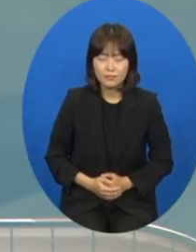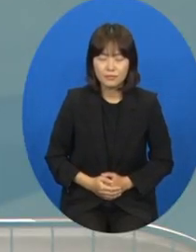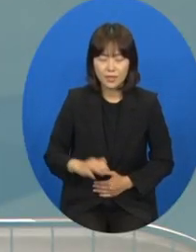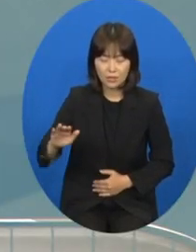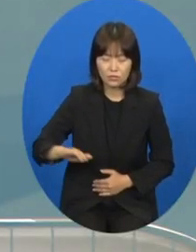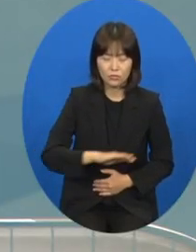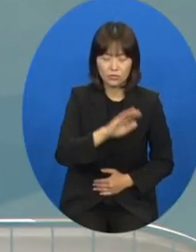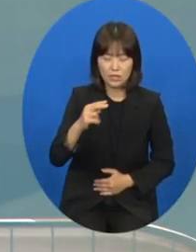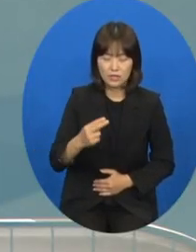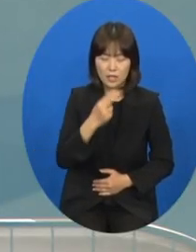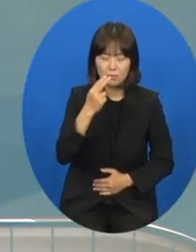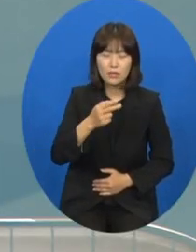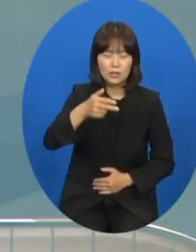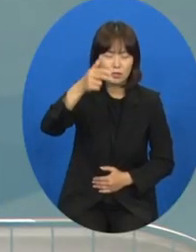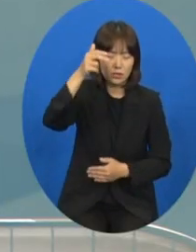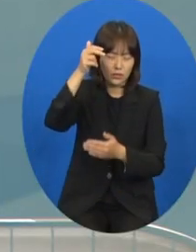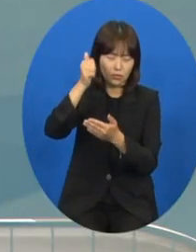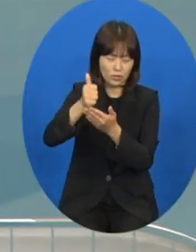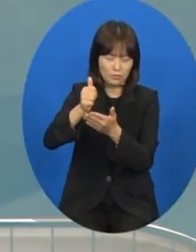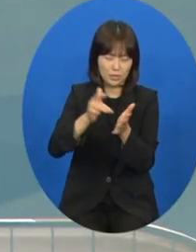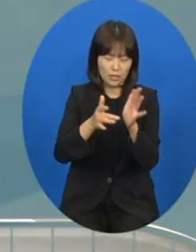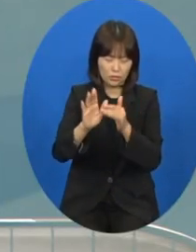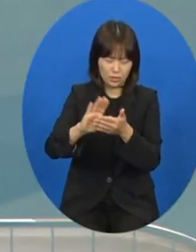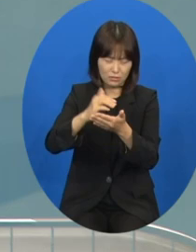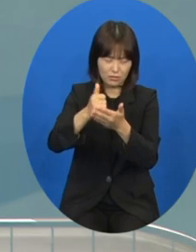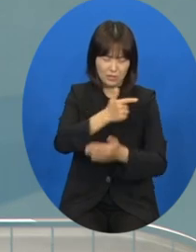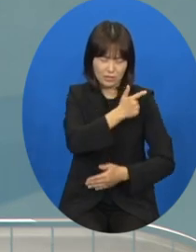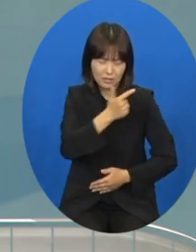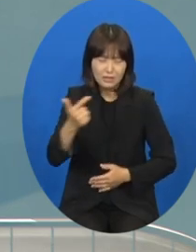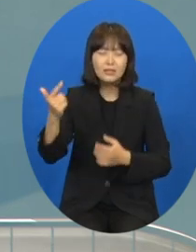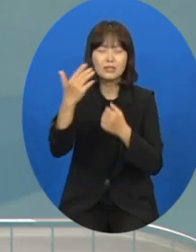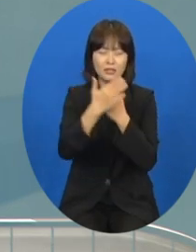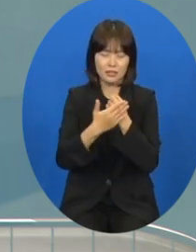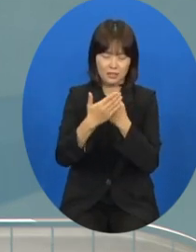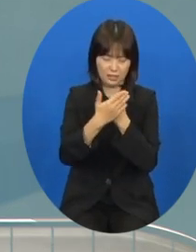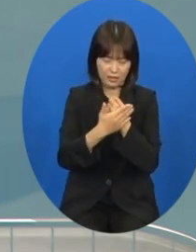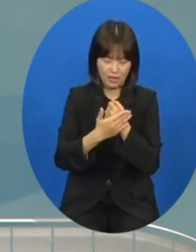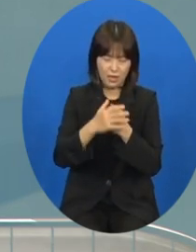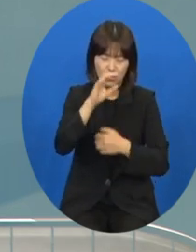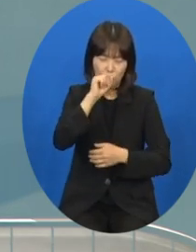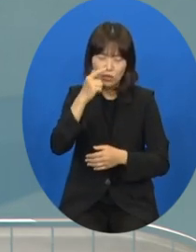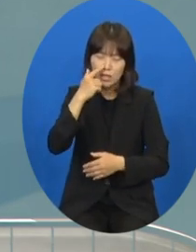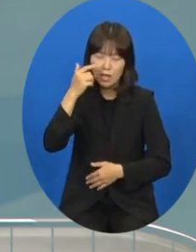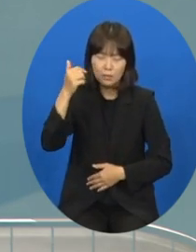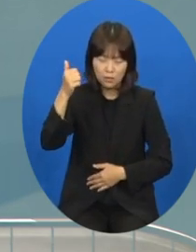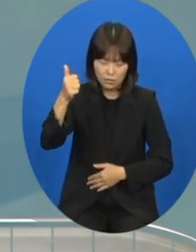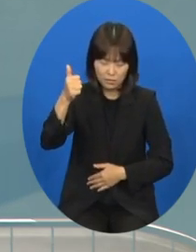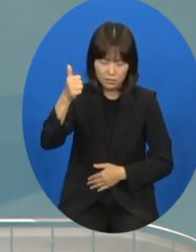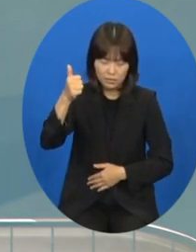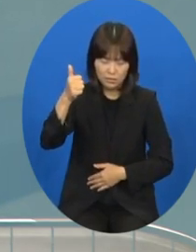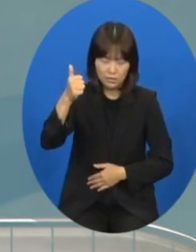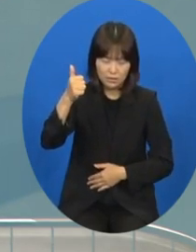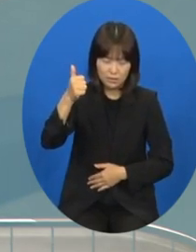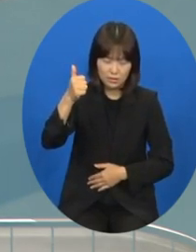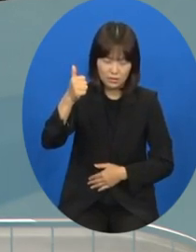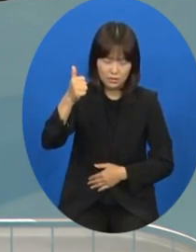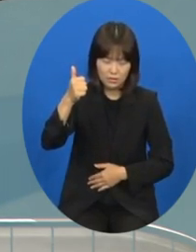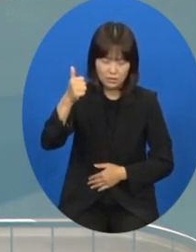우리의 생명의 주님 예수 그리스도의 크신 은혜와 좋으신 아버지